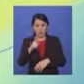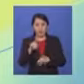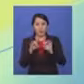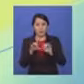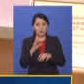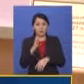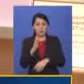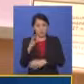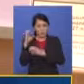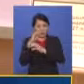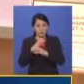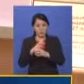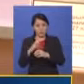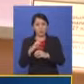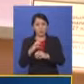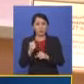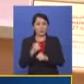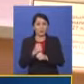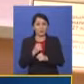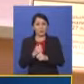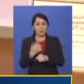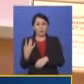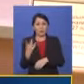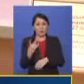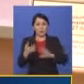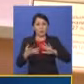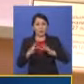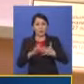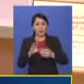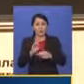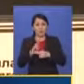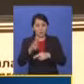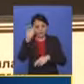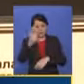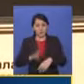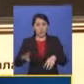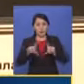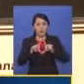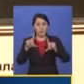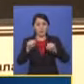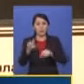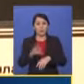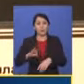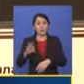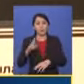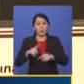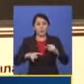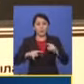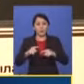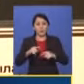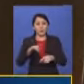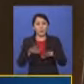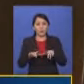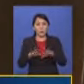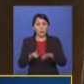кемшіліктеріне тоқталып, оны бейнероликке түсіру қажет болған. Биыл қашықтан оқуға байланысты еліміздің бірқатар облысынан отандық